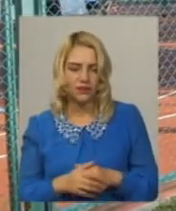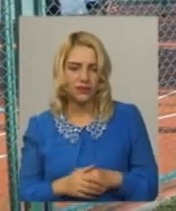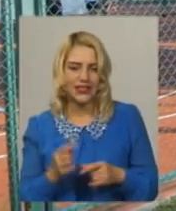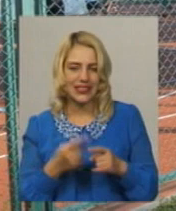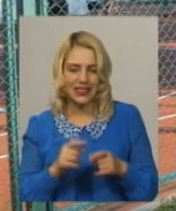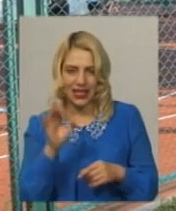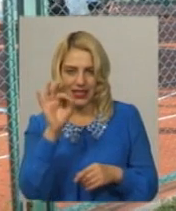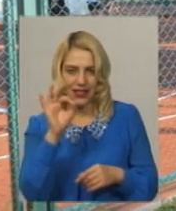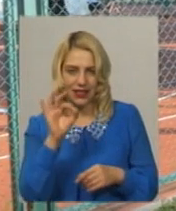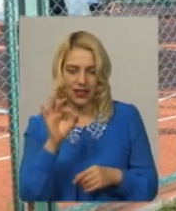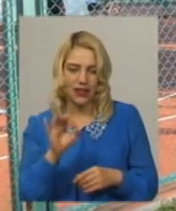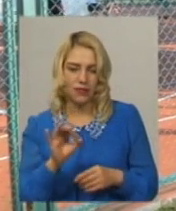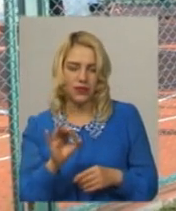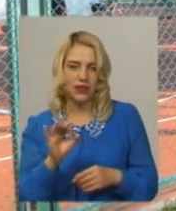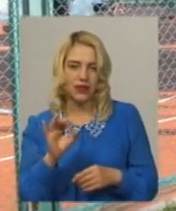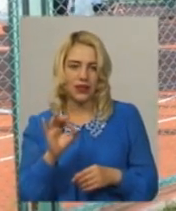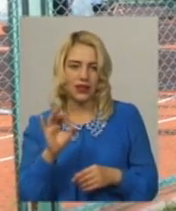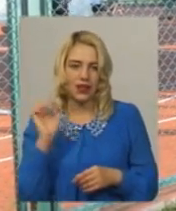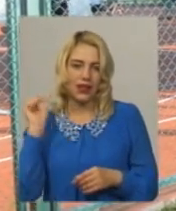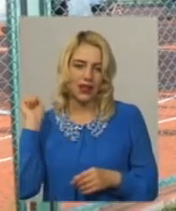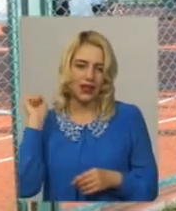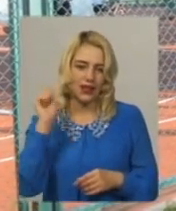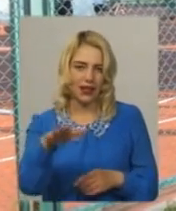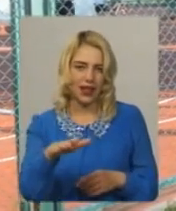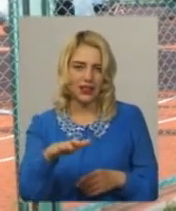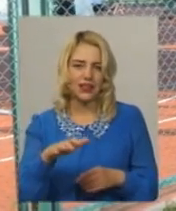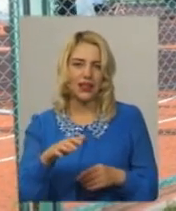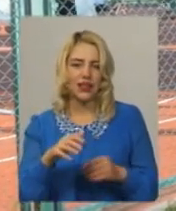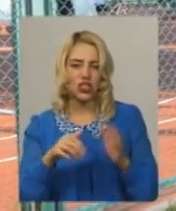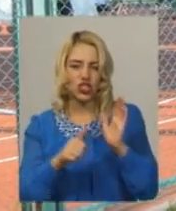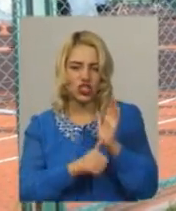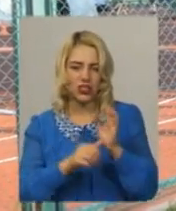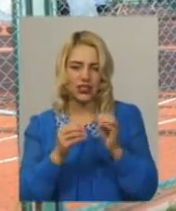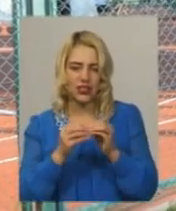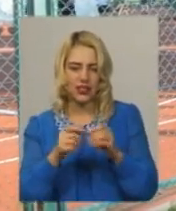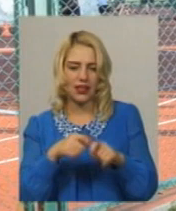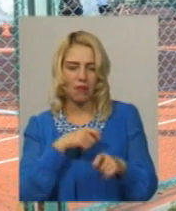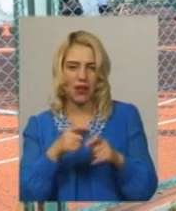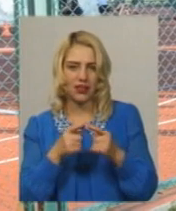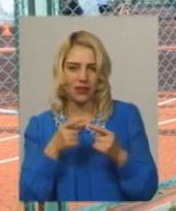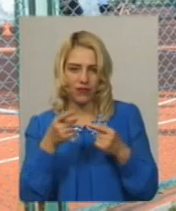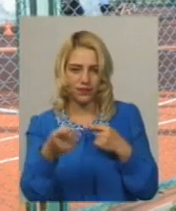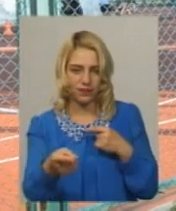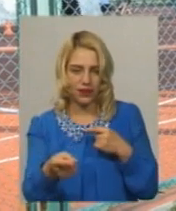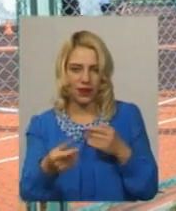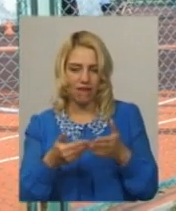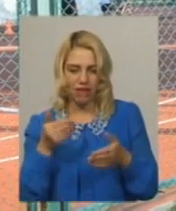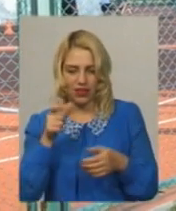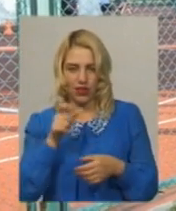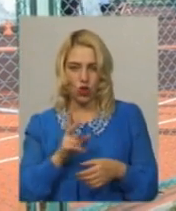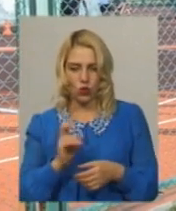цей кашенет кидається на площадку 6-10 метрів від ігрока. І далі